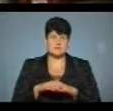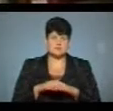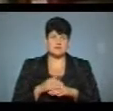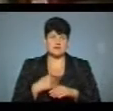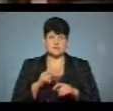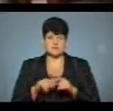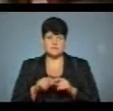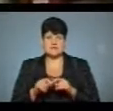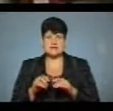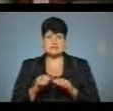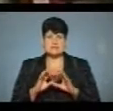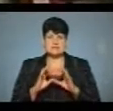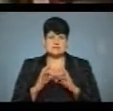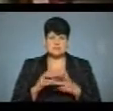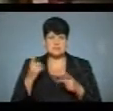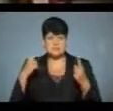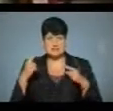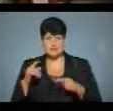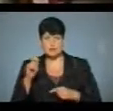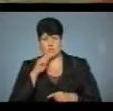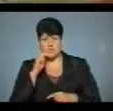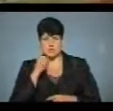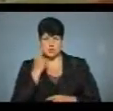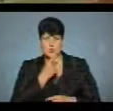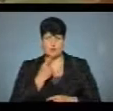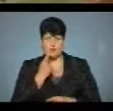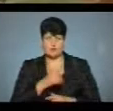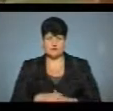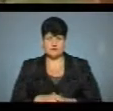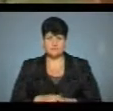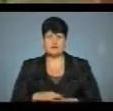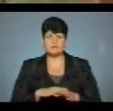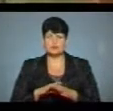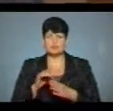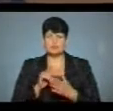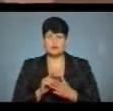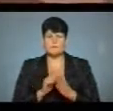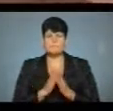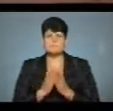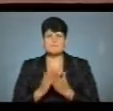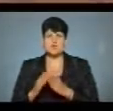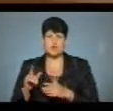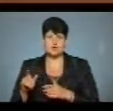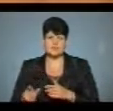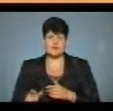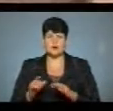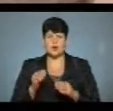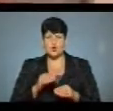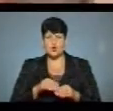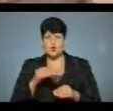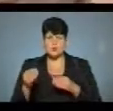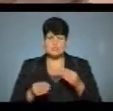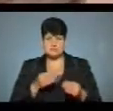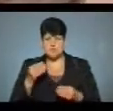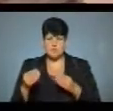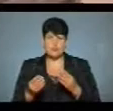світ, мистецтво та української мови. Виконувач обов'язків бібліотекаря Світлана Комарова розпаковує отримані